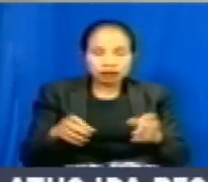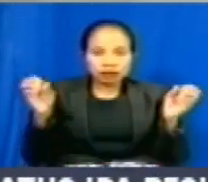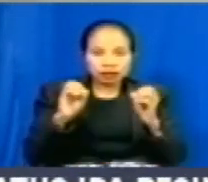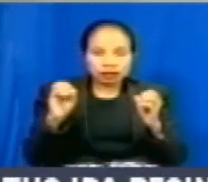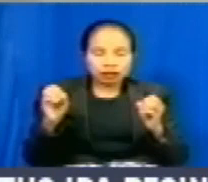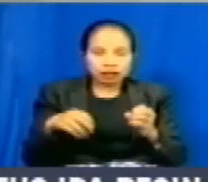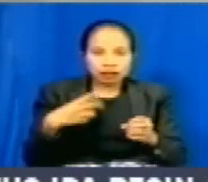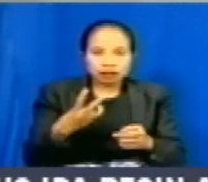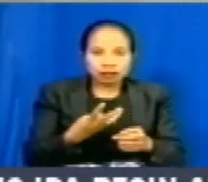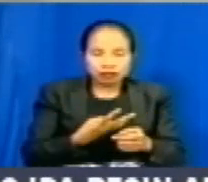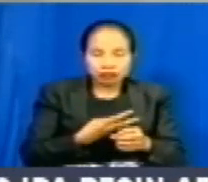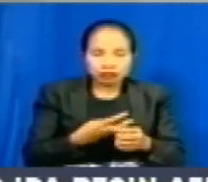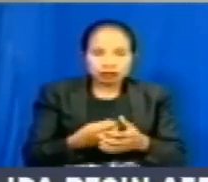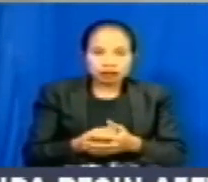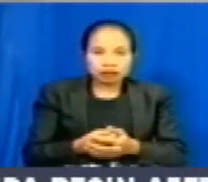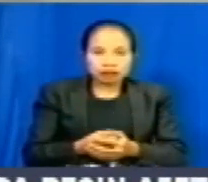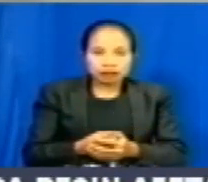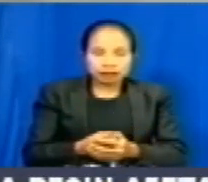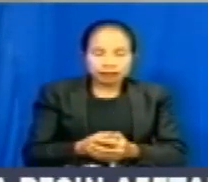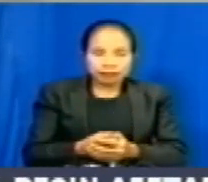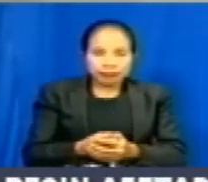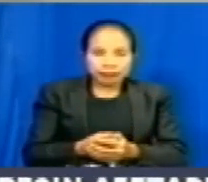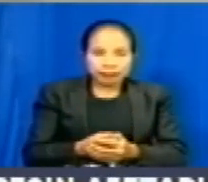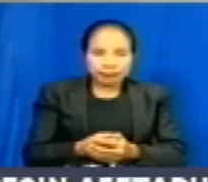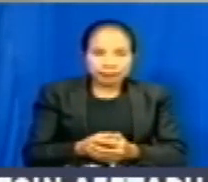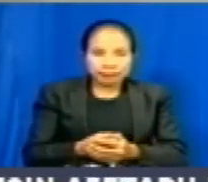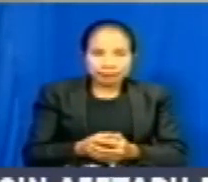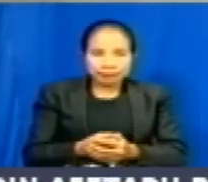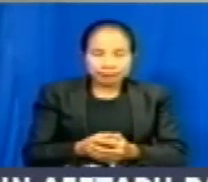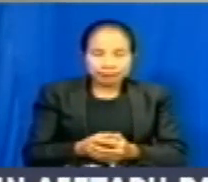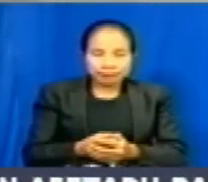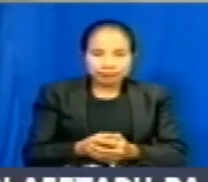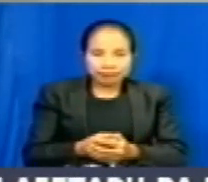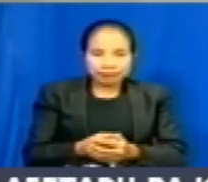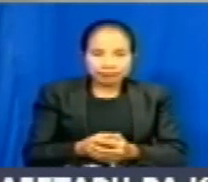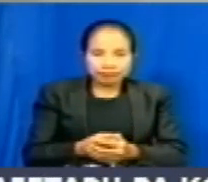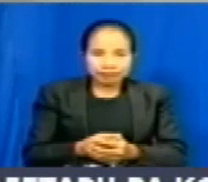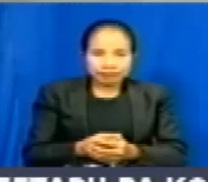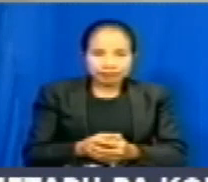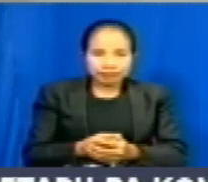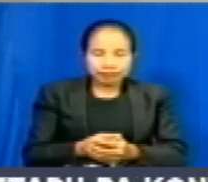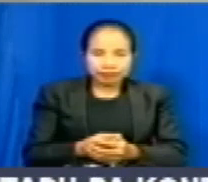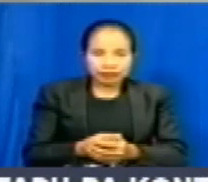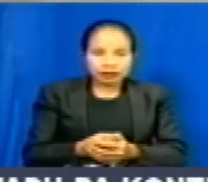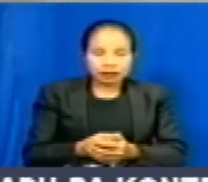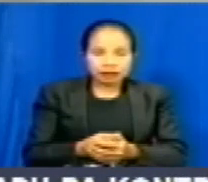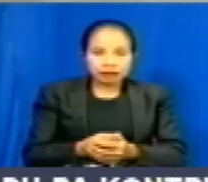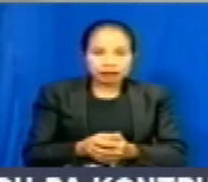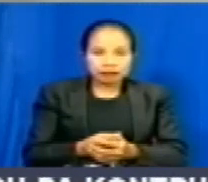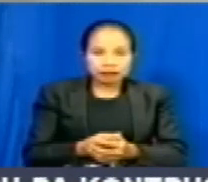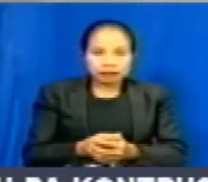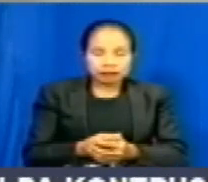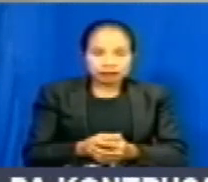halo perkelia, ya kita dan moa yang kita lakuk. Tapi kalau kita tahu lah Allah SWT, kita tidak biasa mampu lakukan manusia orang yang kita